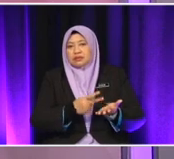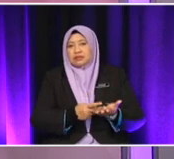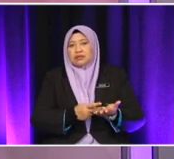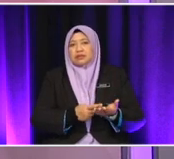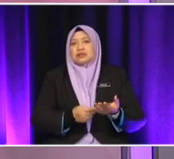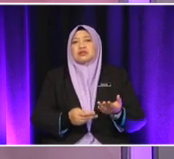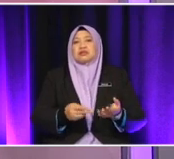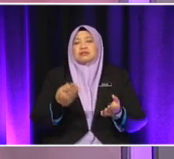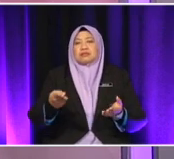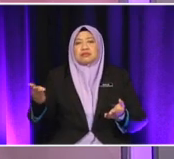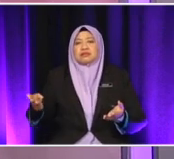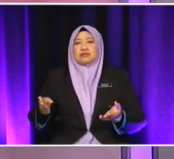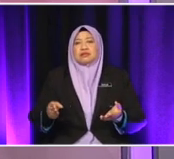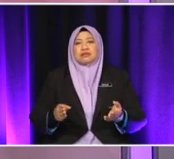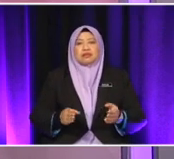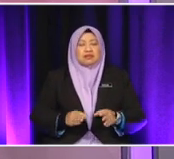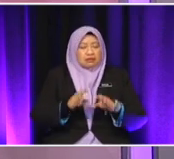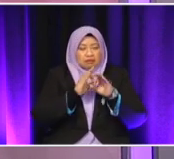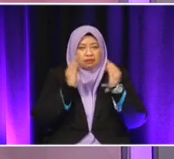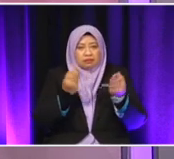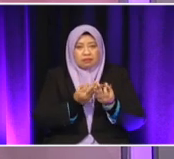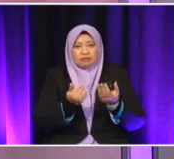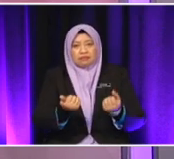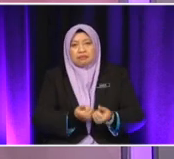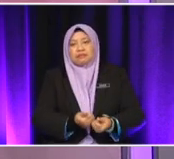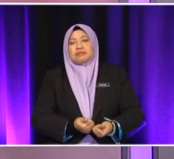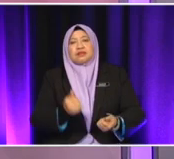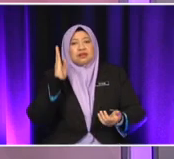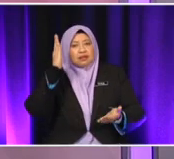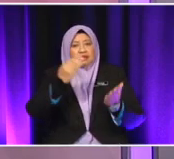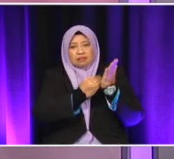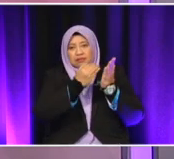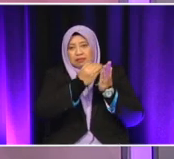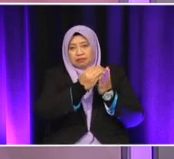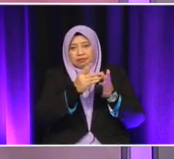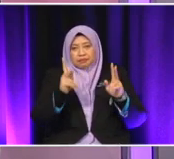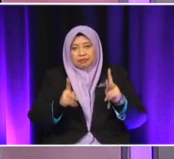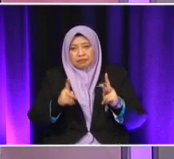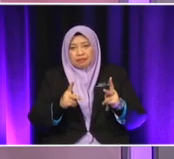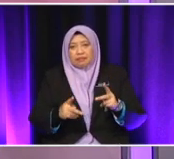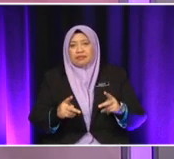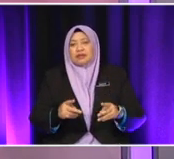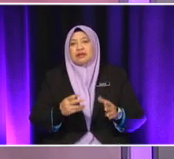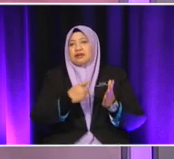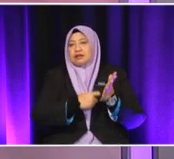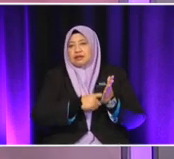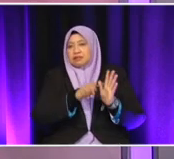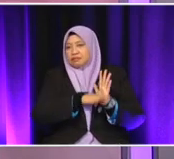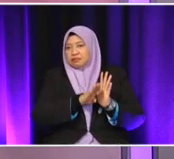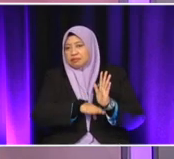Sebaliknya apabila harga barang menjadi lebih murah ataupun jatuh ke titik yang disanggup ditawar oleh